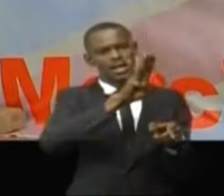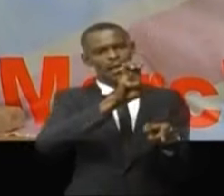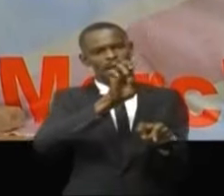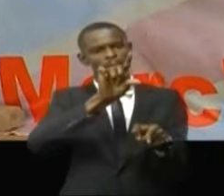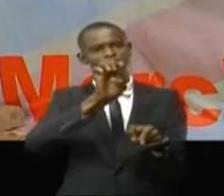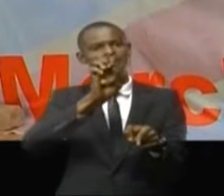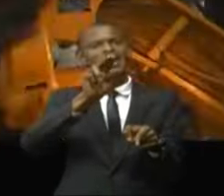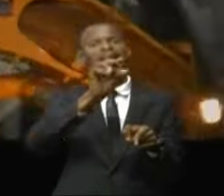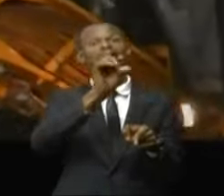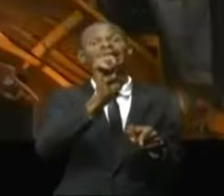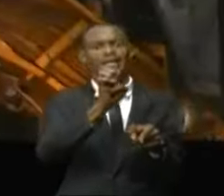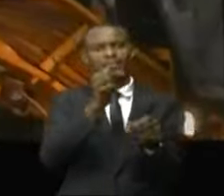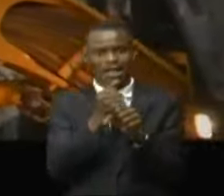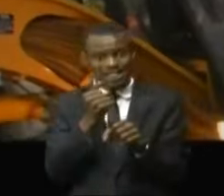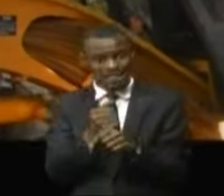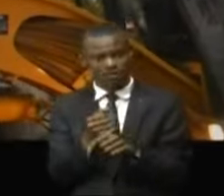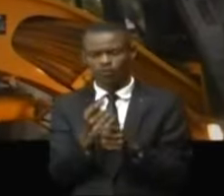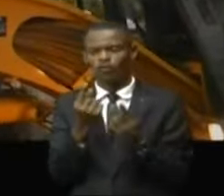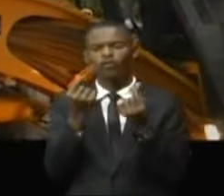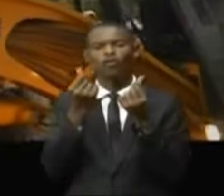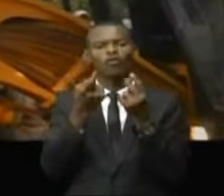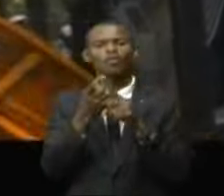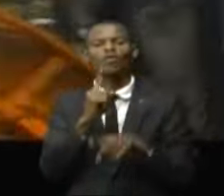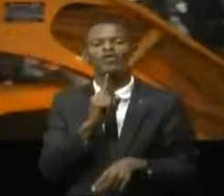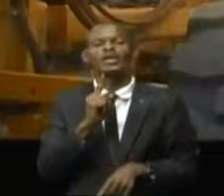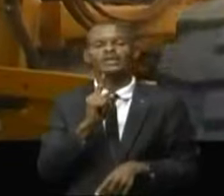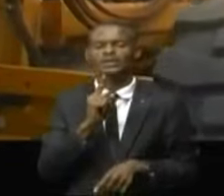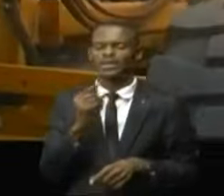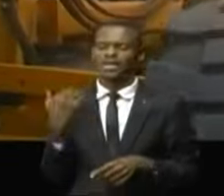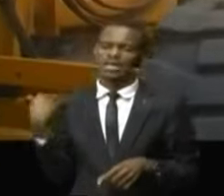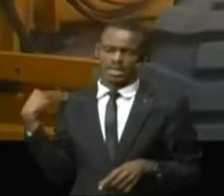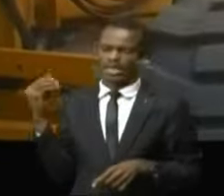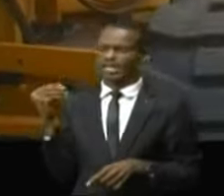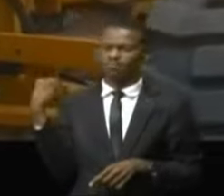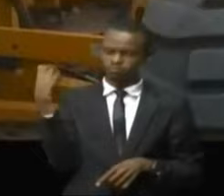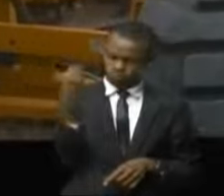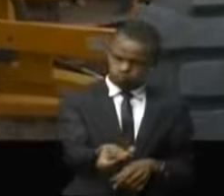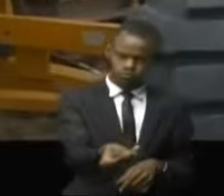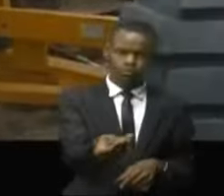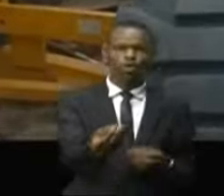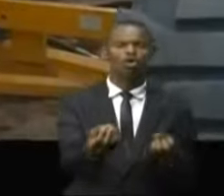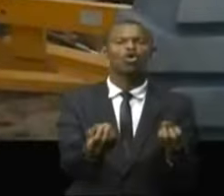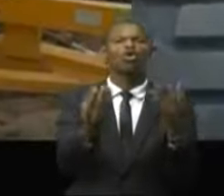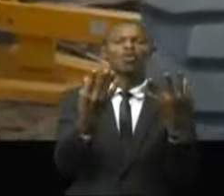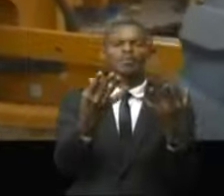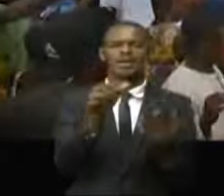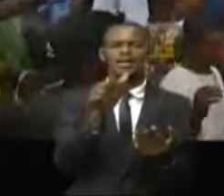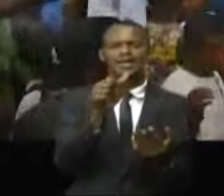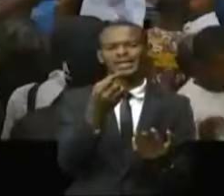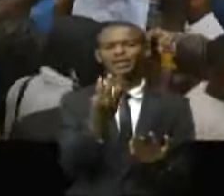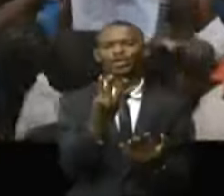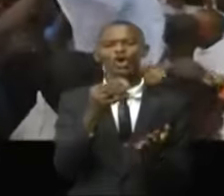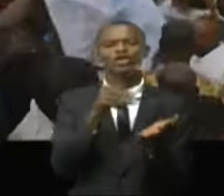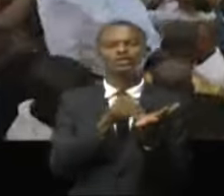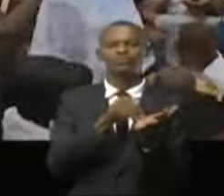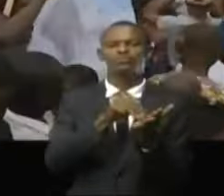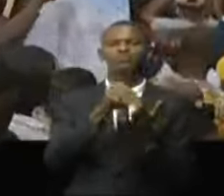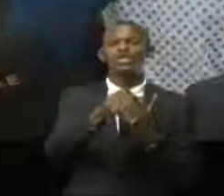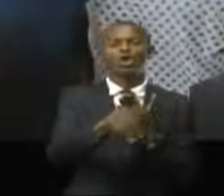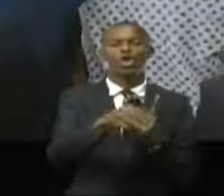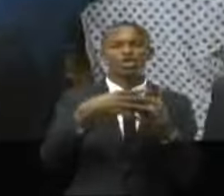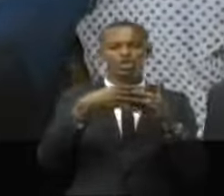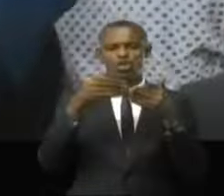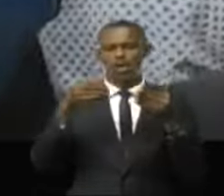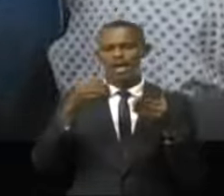public ont été lancés par les gouverneurs Gilles Lodi et Bongo. Le coût global est de 14 millions de dollars américains et seront